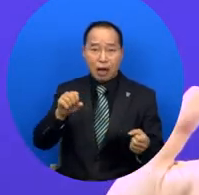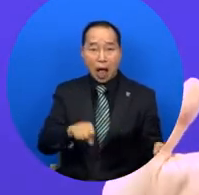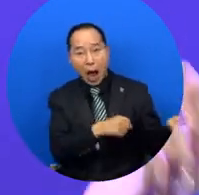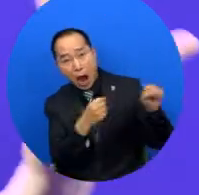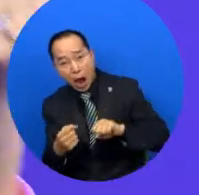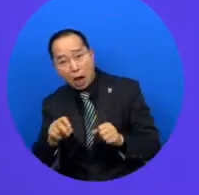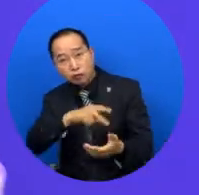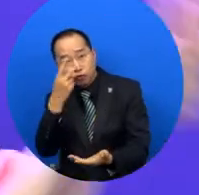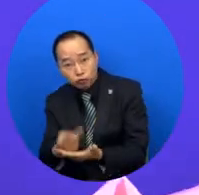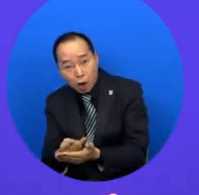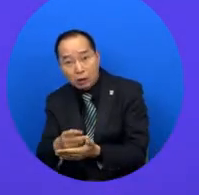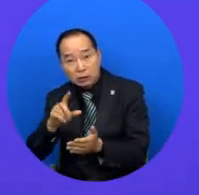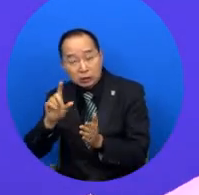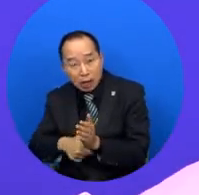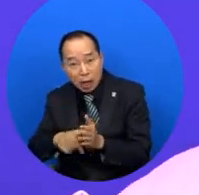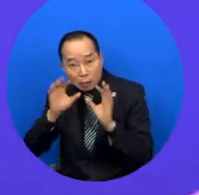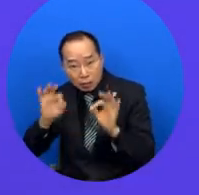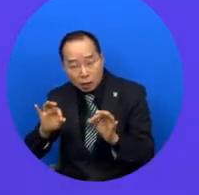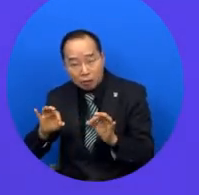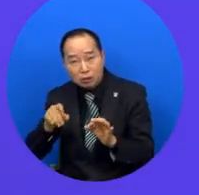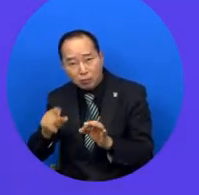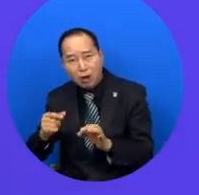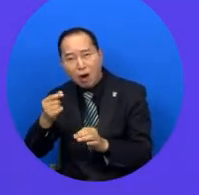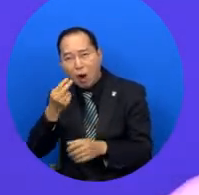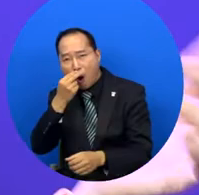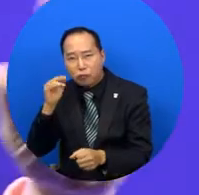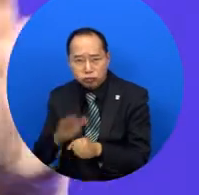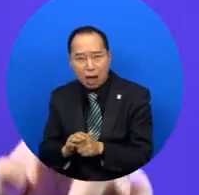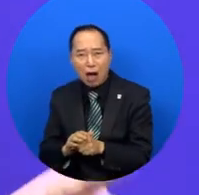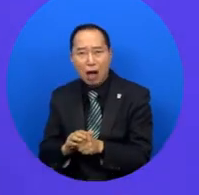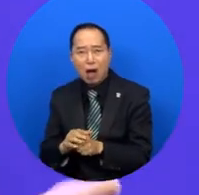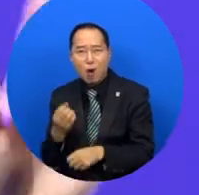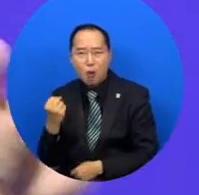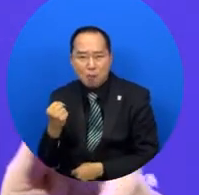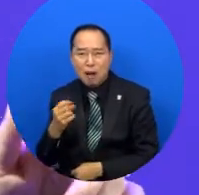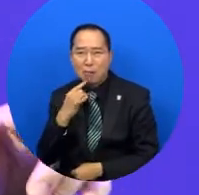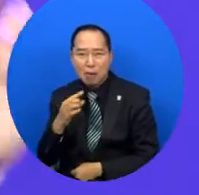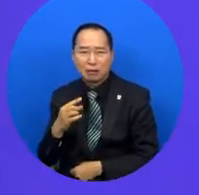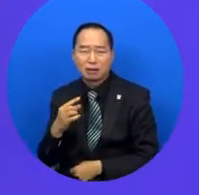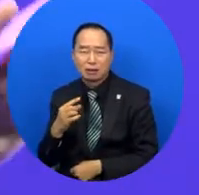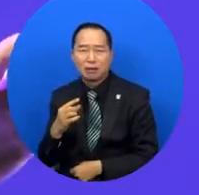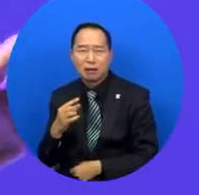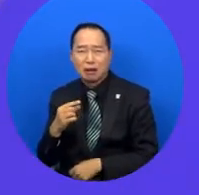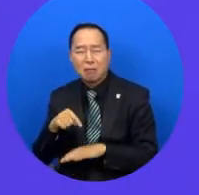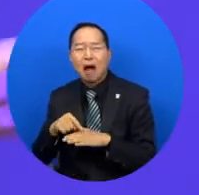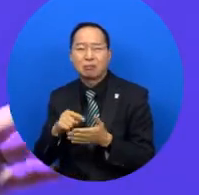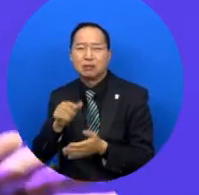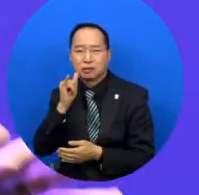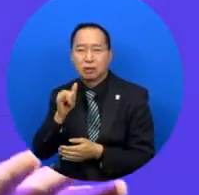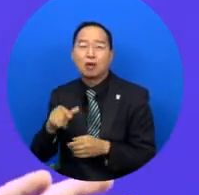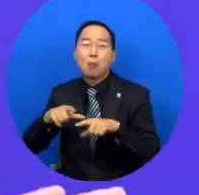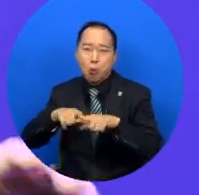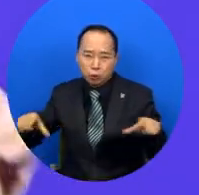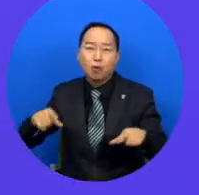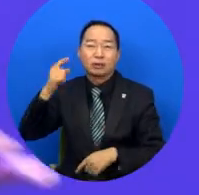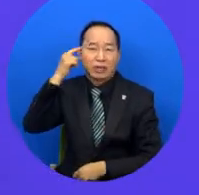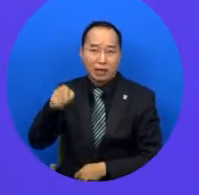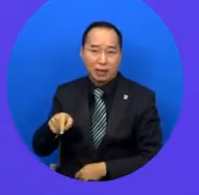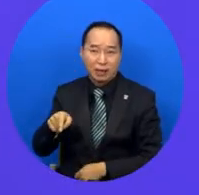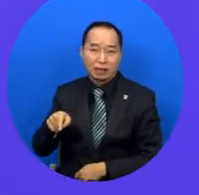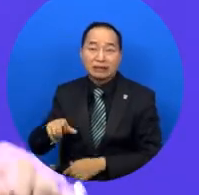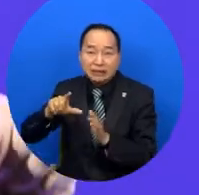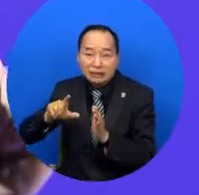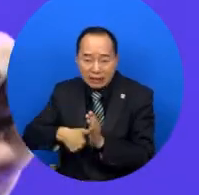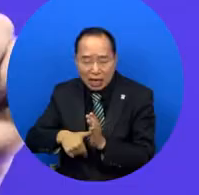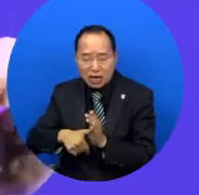생각이 드냐 말이지. 내가 아파서 누워서 1년 반을 지냈거든요. 그때 그 생각이 드냐 말이 안 들어. 억울한 마음과 원망만 듭니다. 그게